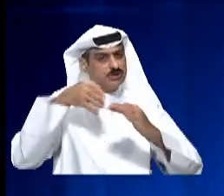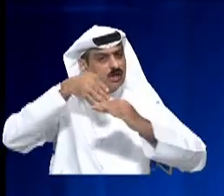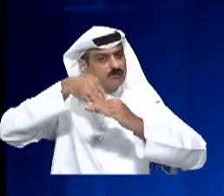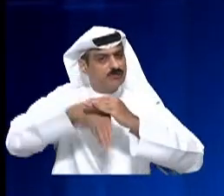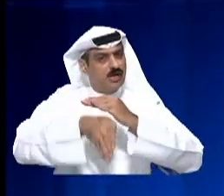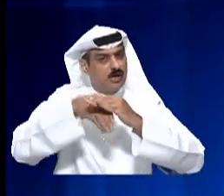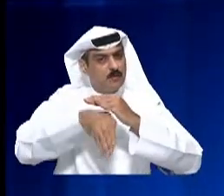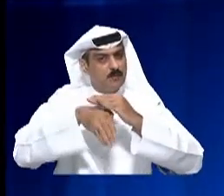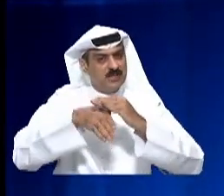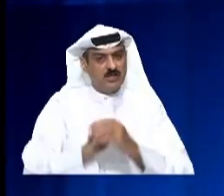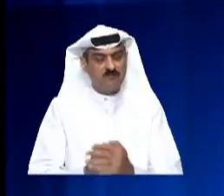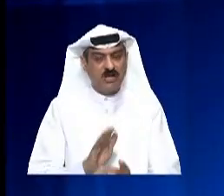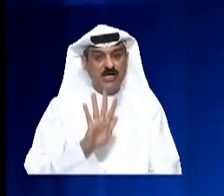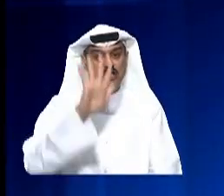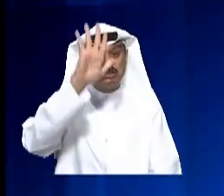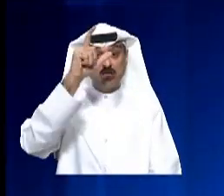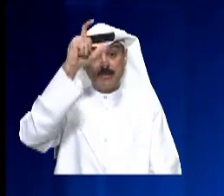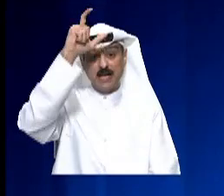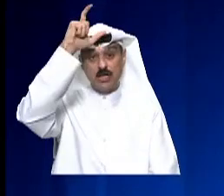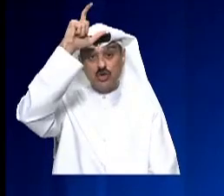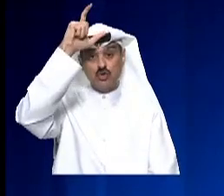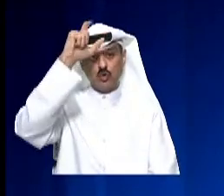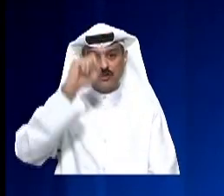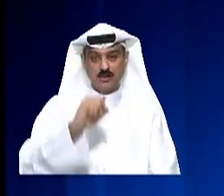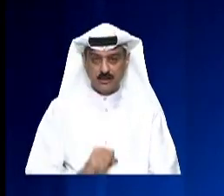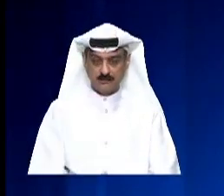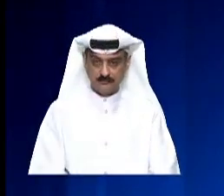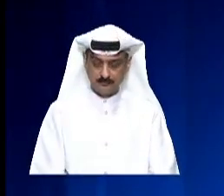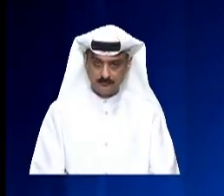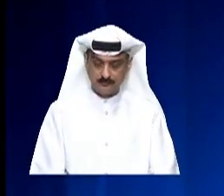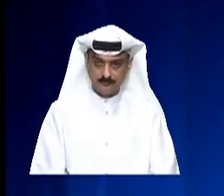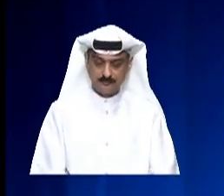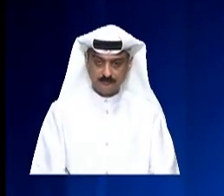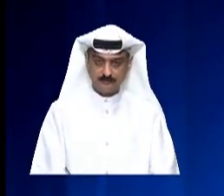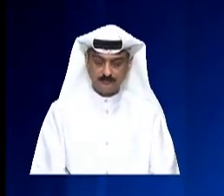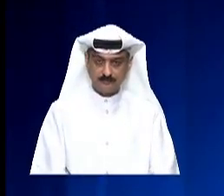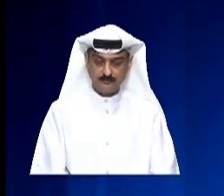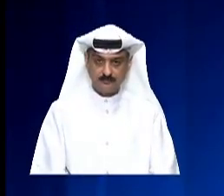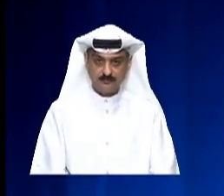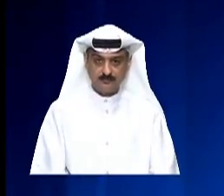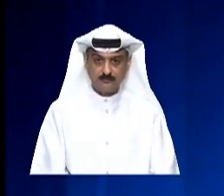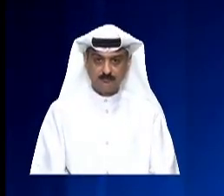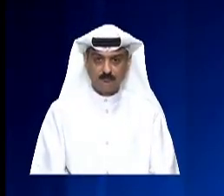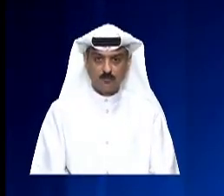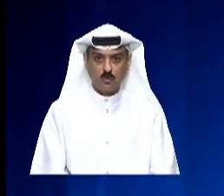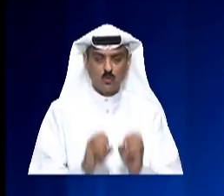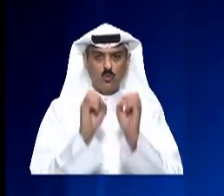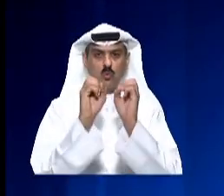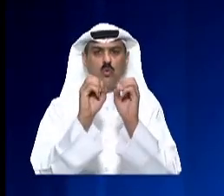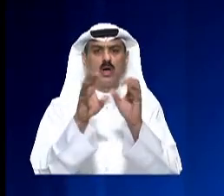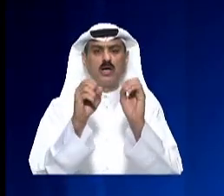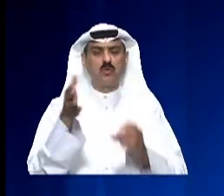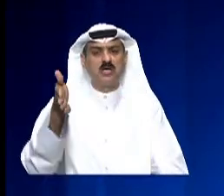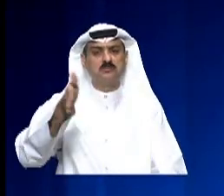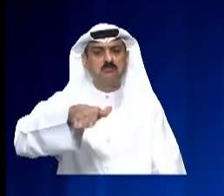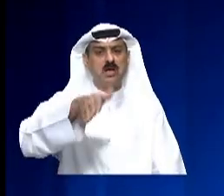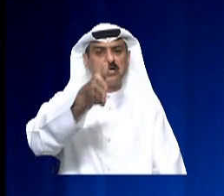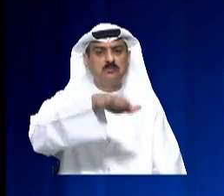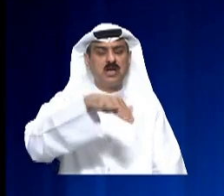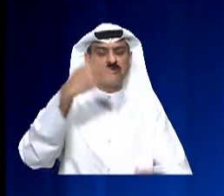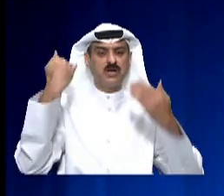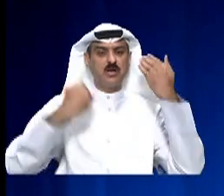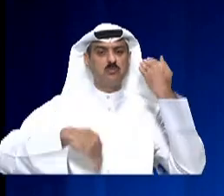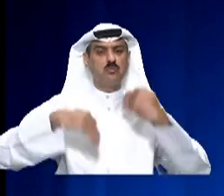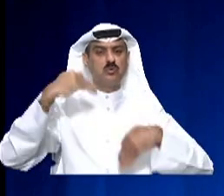في بارتن شمالي الجمهورية التركية الصديقة والذي أسفر عن سقوط العديد من الضحايا